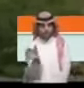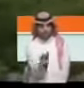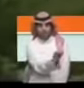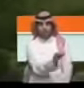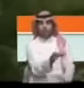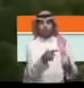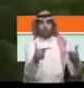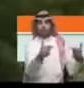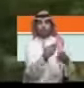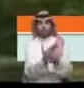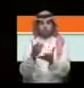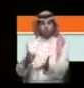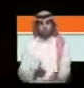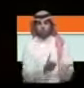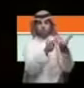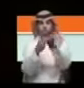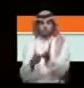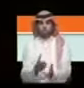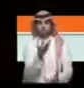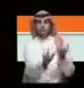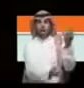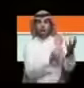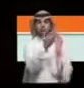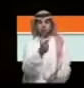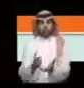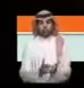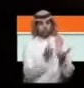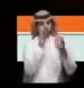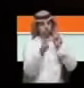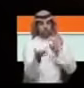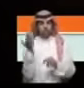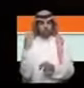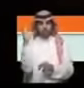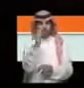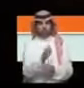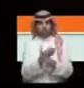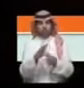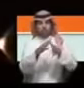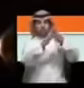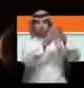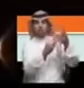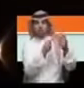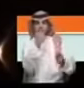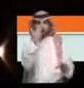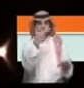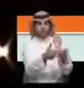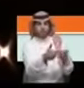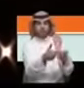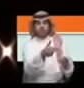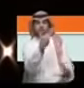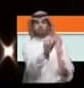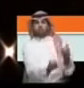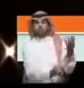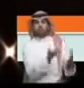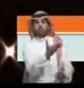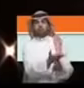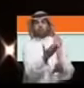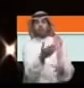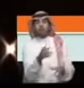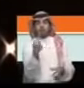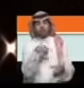فرق الإطفاء من احتواء حريق اندلع مساء أمس في أحد خزانات مصافي النفط، وقال مسؤول المصفى